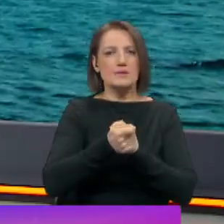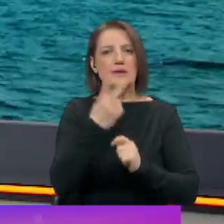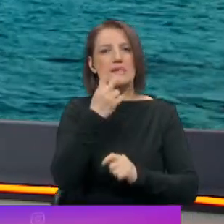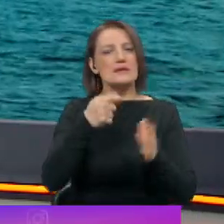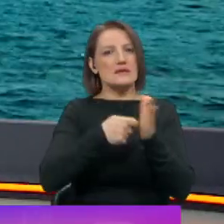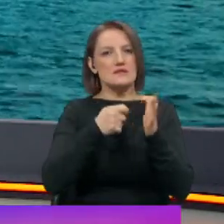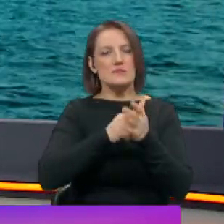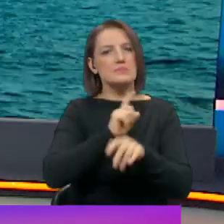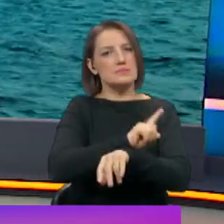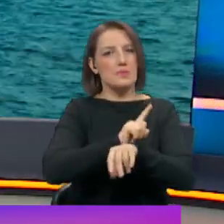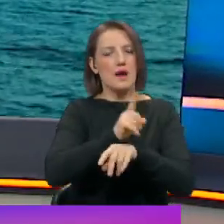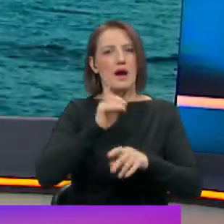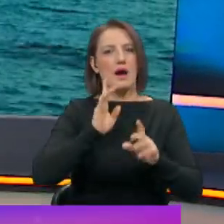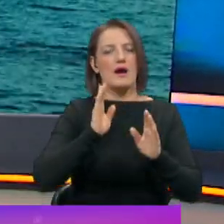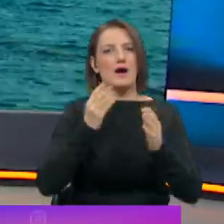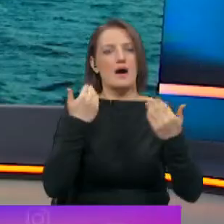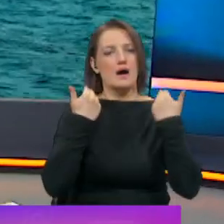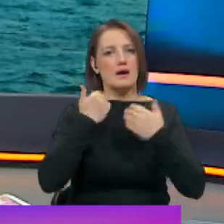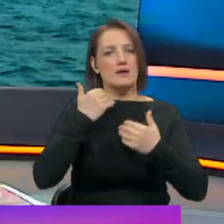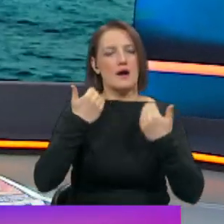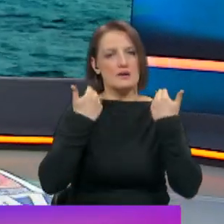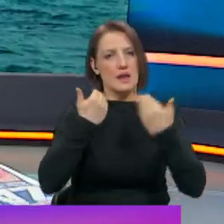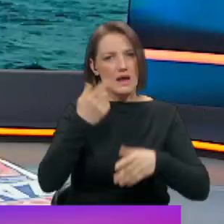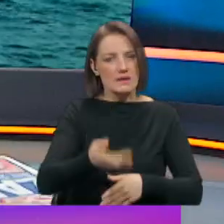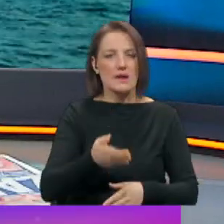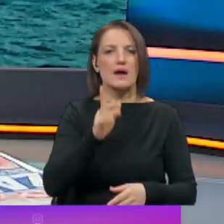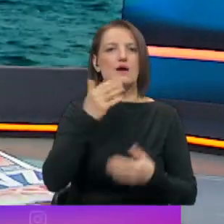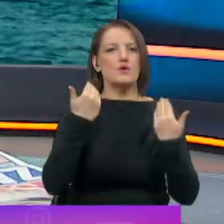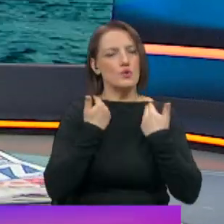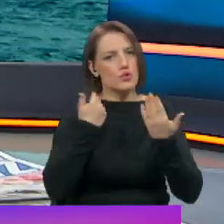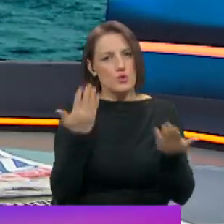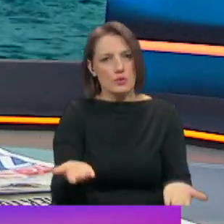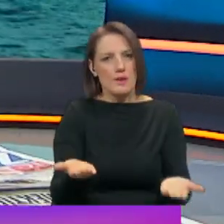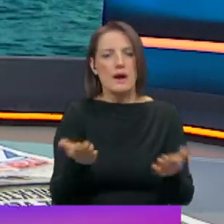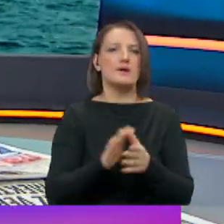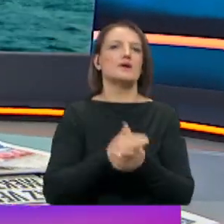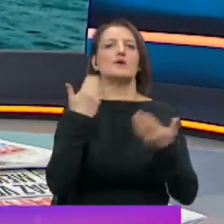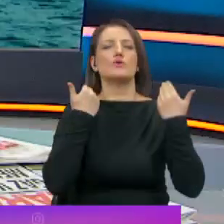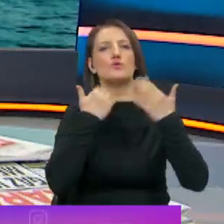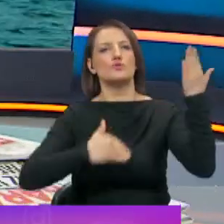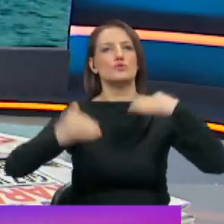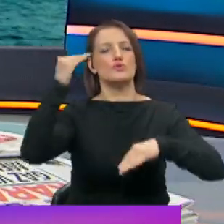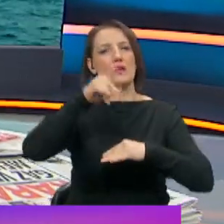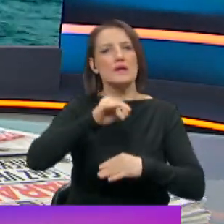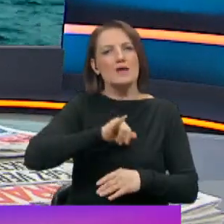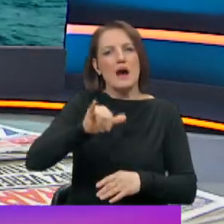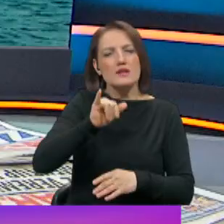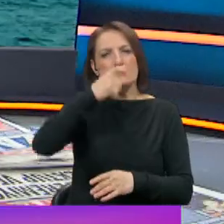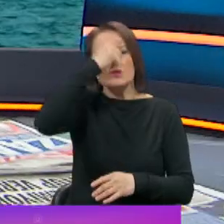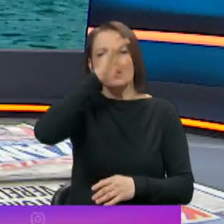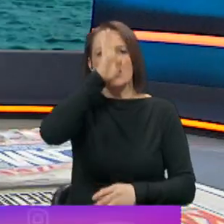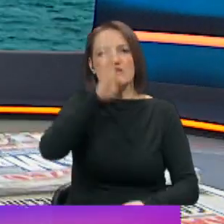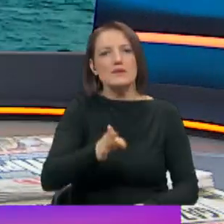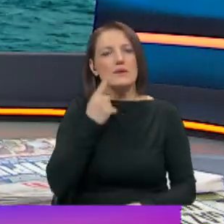isimdi zaman zaman bu adalet konusunda yargıya adalete hukuka hukukun üstünlüğüne yaklaşık konusunda